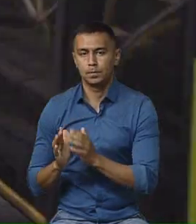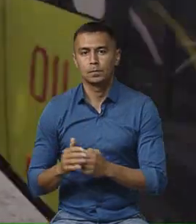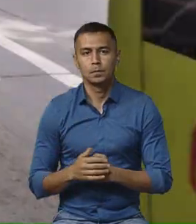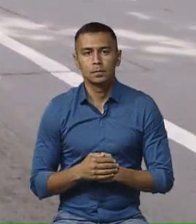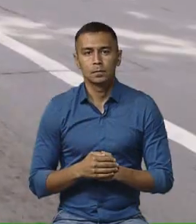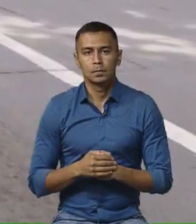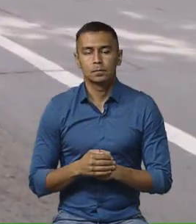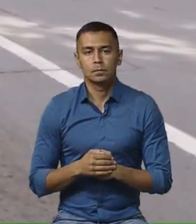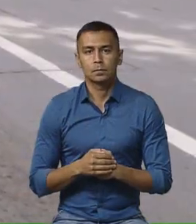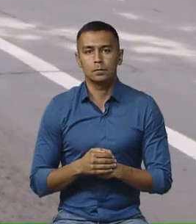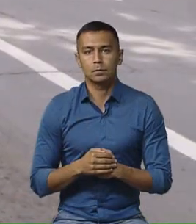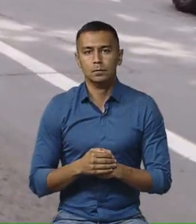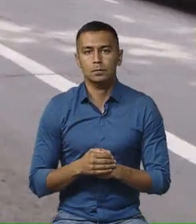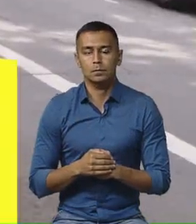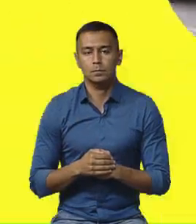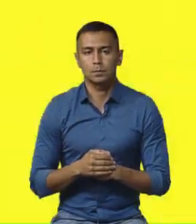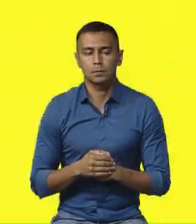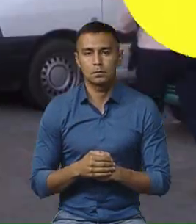на Суспільному. Хмельницький.